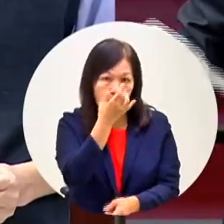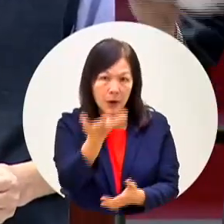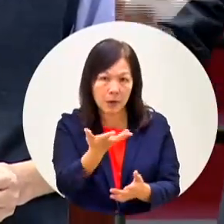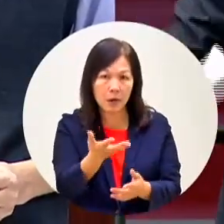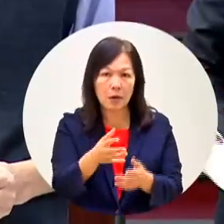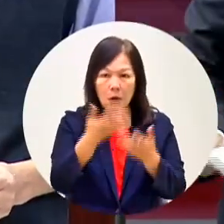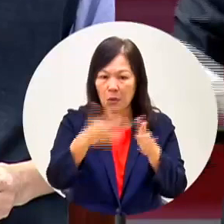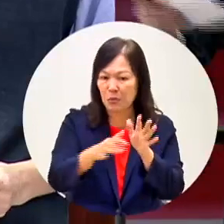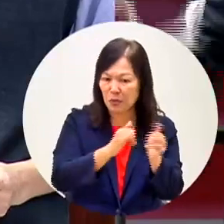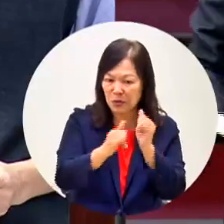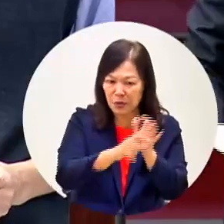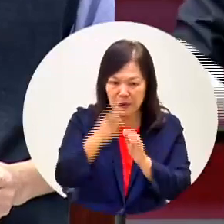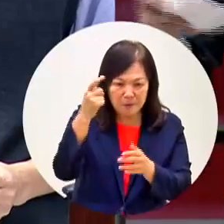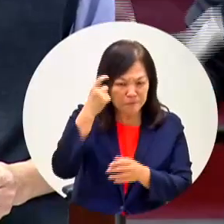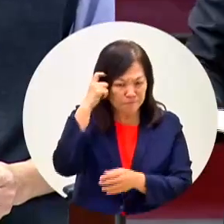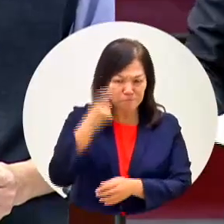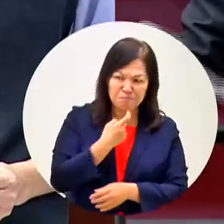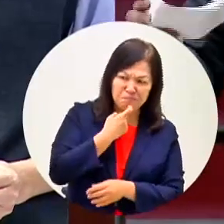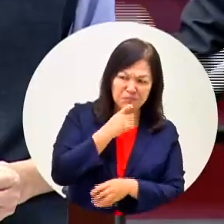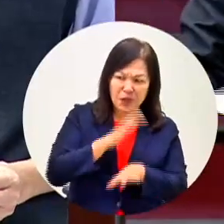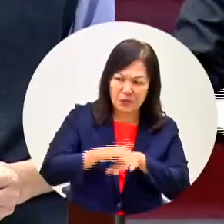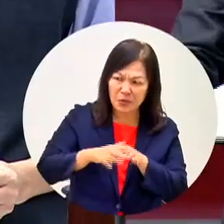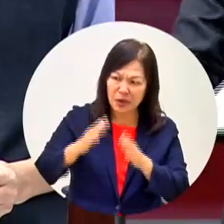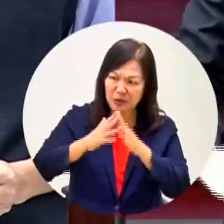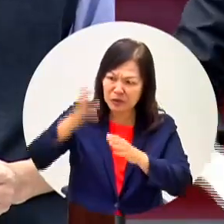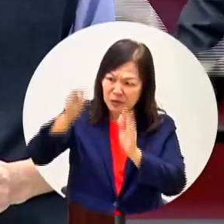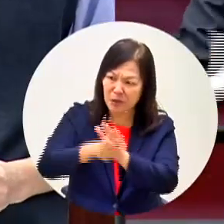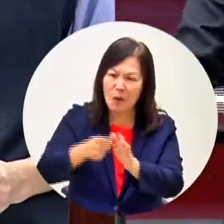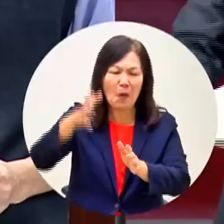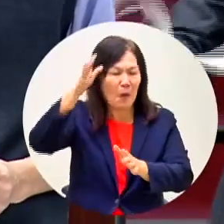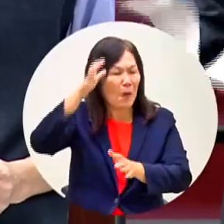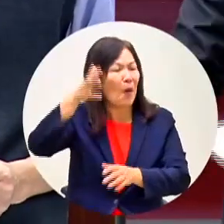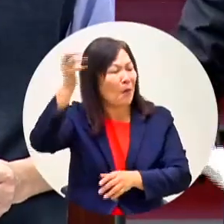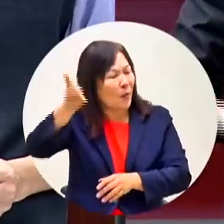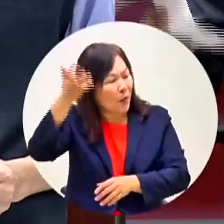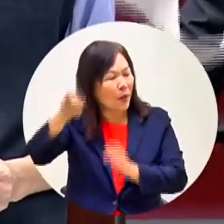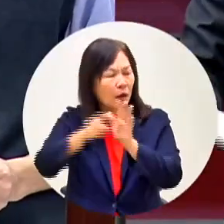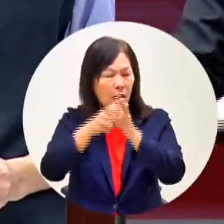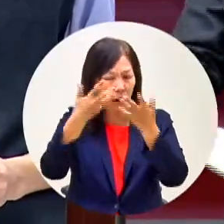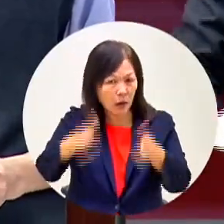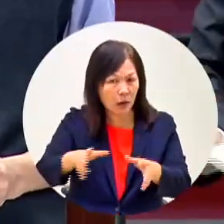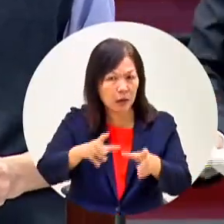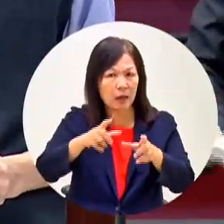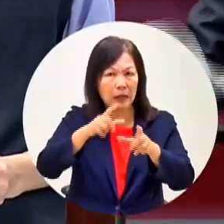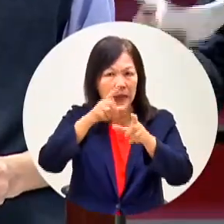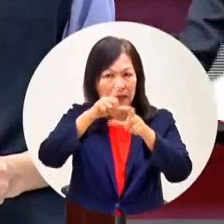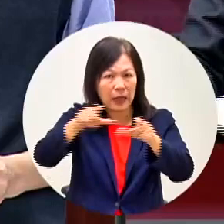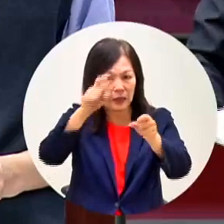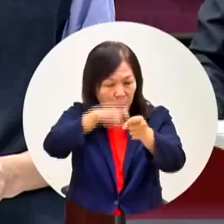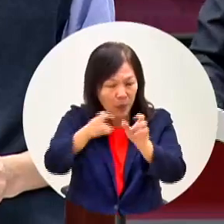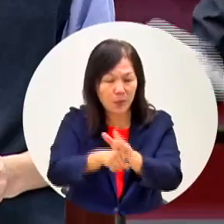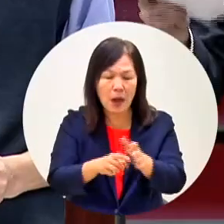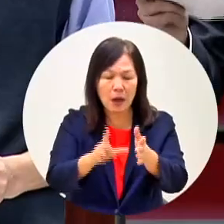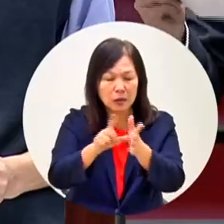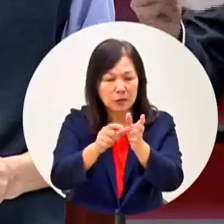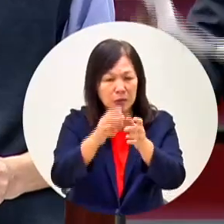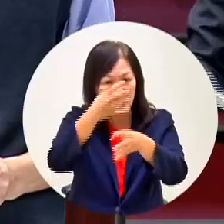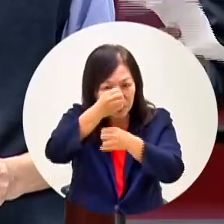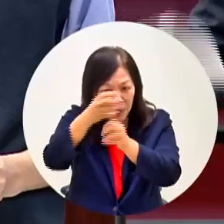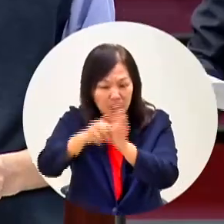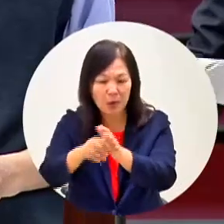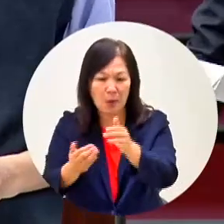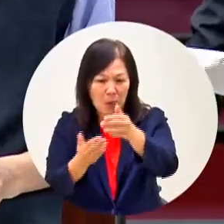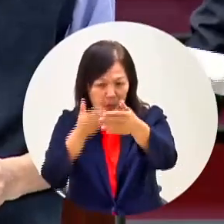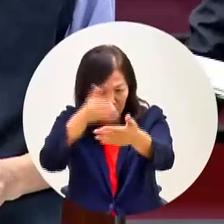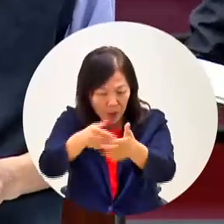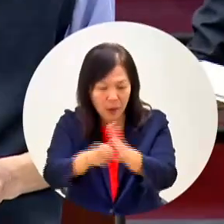到底市长谈了那么大的愿景，那么大的目标要怎么做，多久做得到，大家不傻傻搞不清楚，这是市